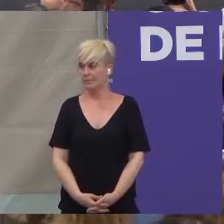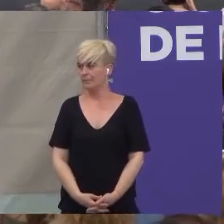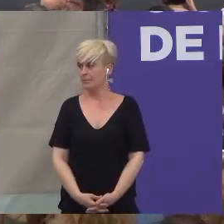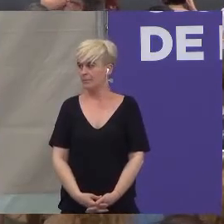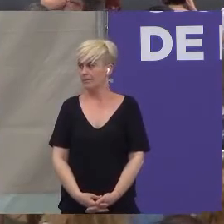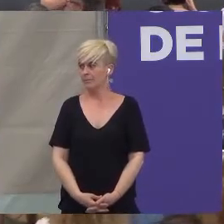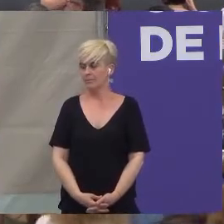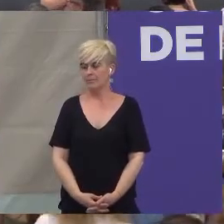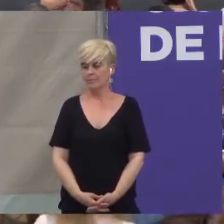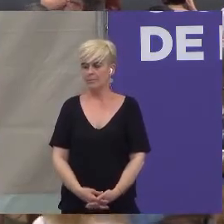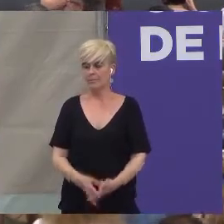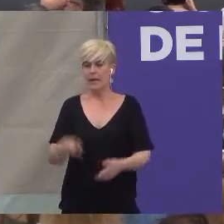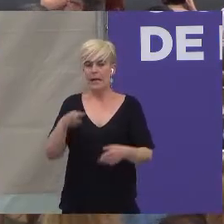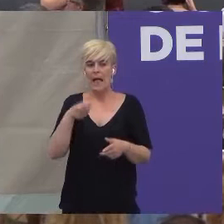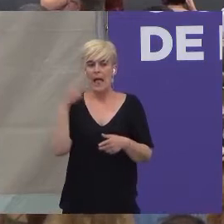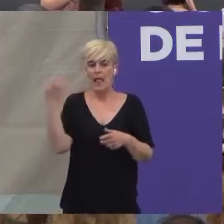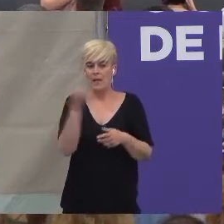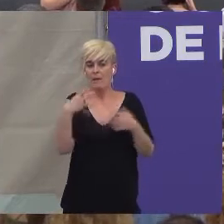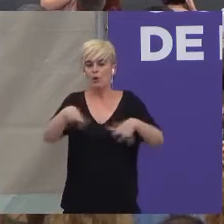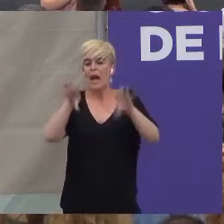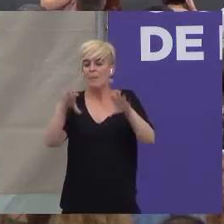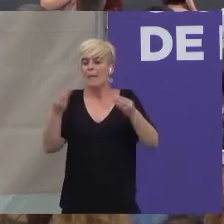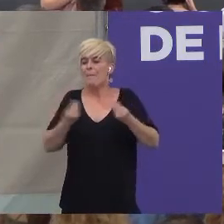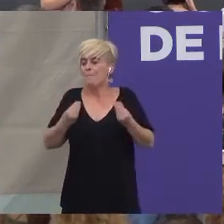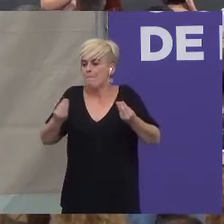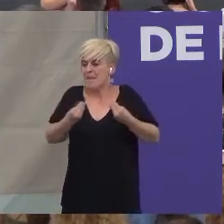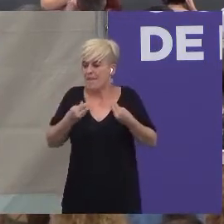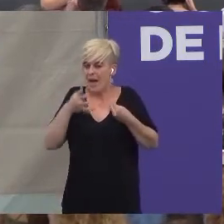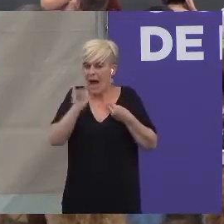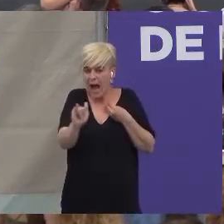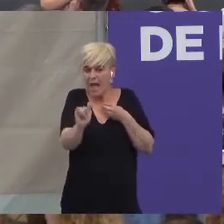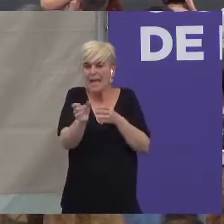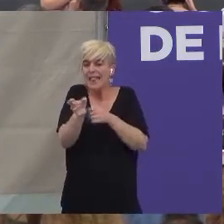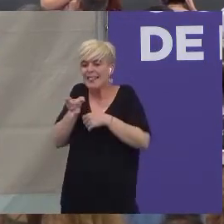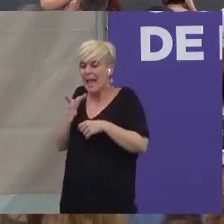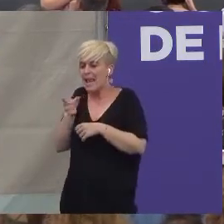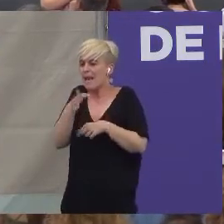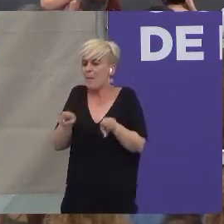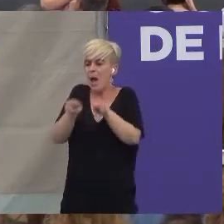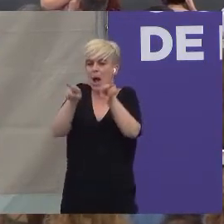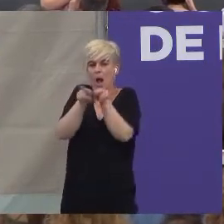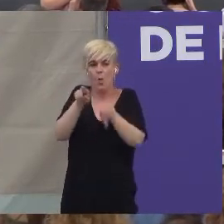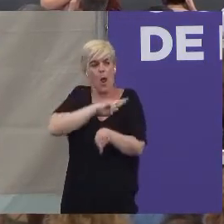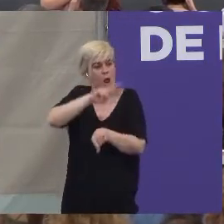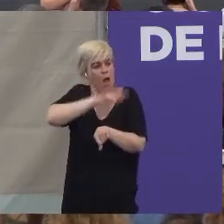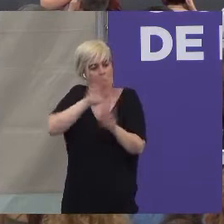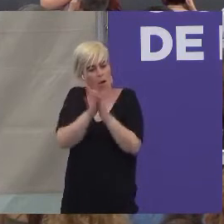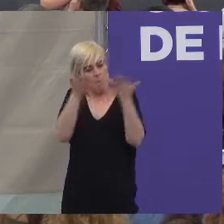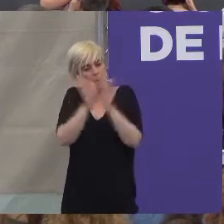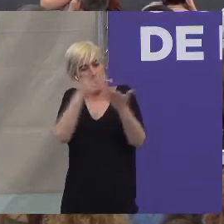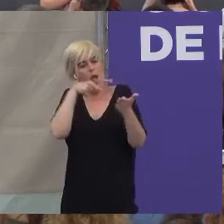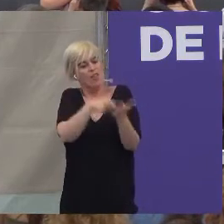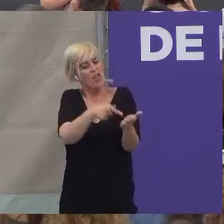Hem d'entendre que hi ha vida. El Telegram no és la Bíblia, no és perquè ho posen el Telegram, que és de